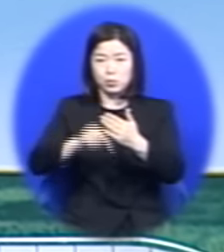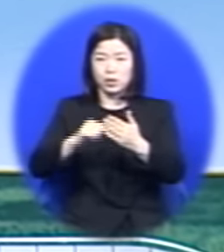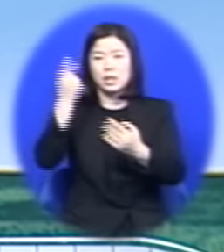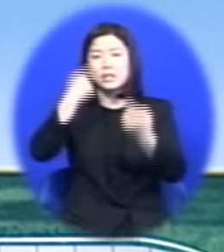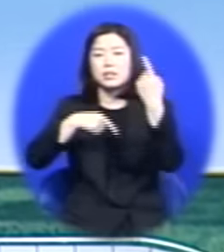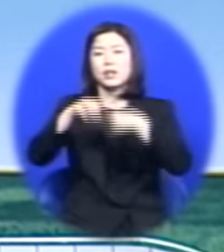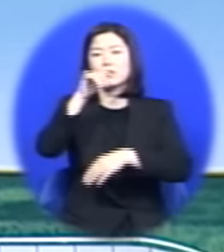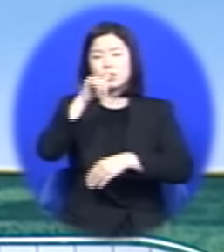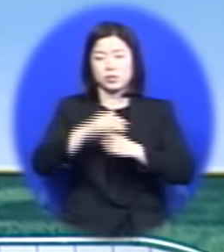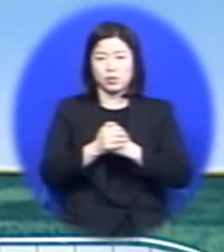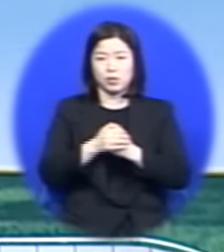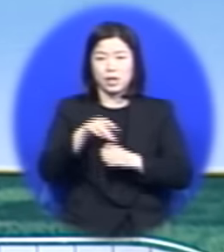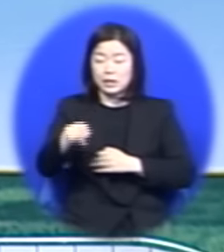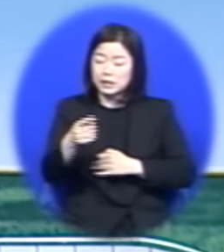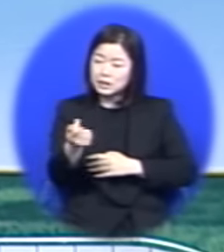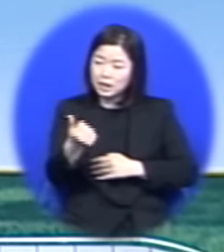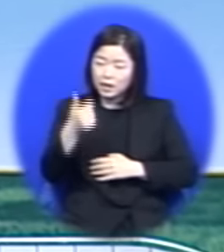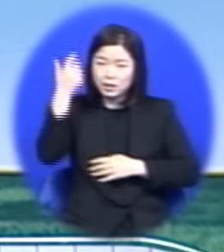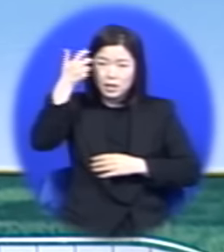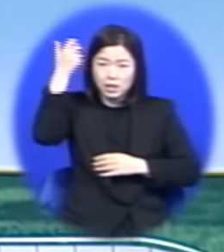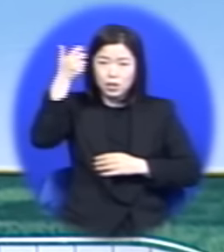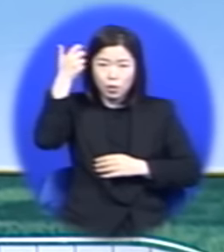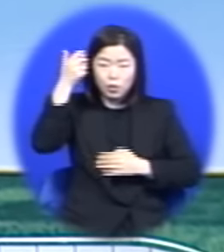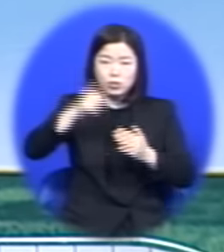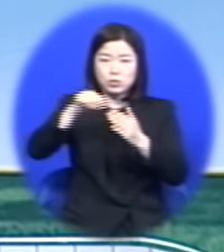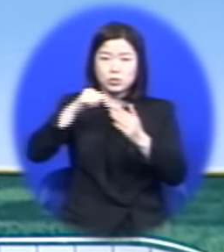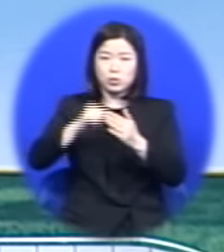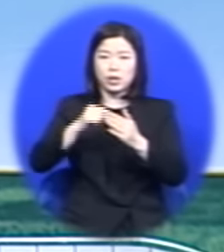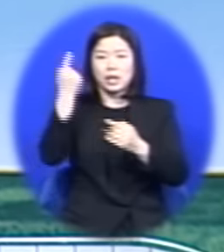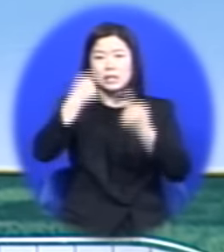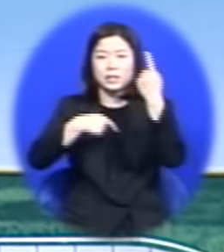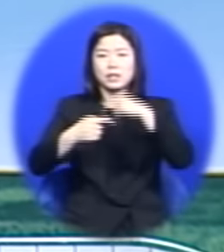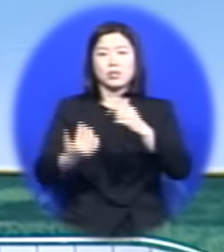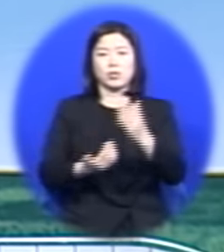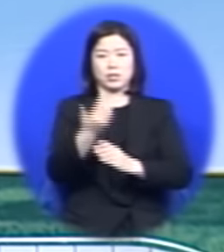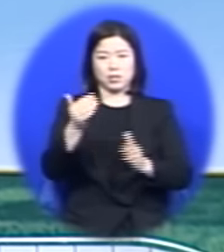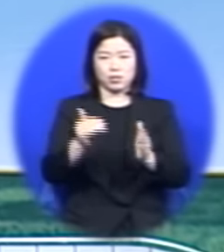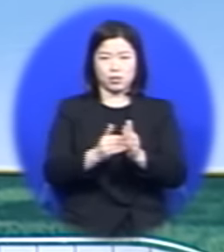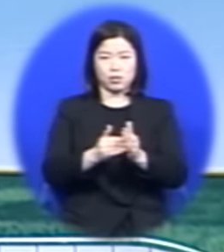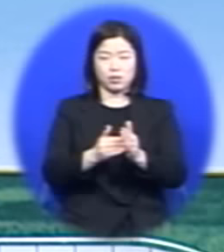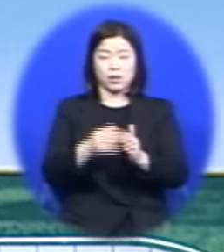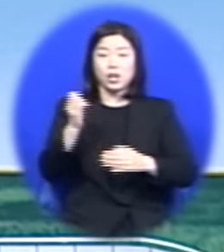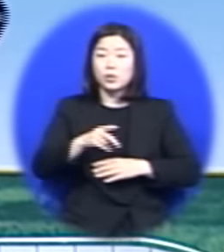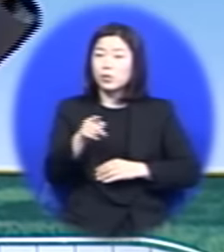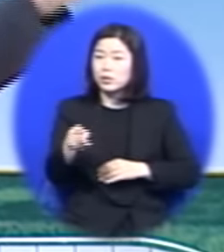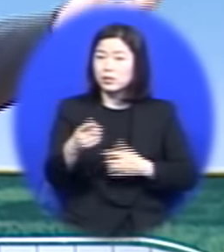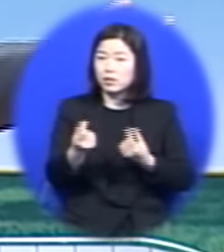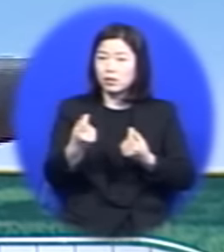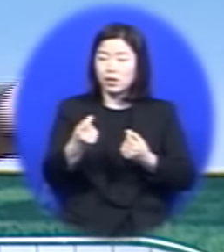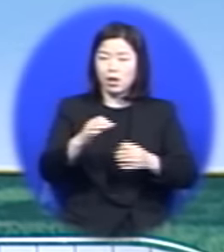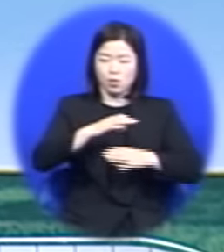거예요. 그 작은 어린 영혼에 상처가 생긴 거예요. 그리고 그렇게 무서운 결과가 생기게 된